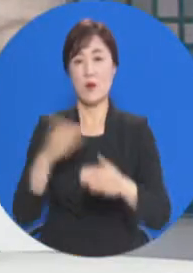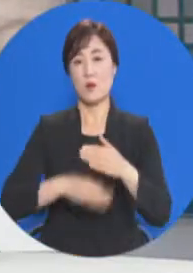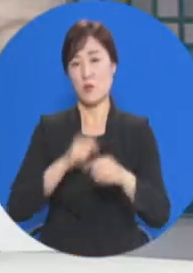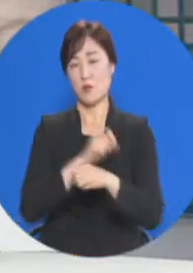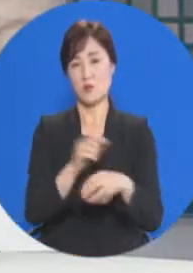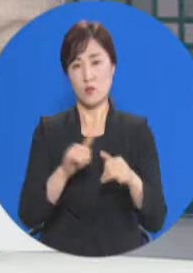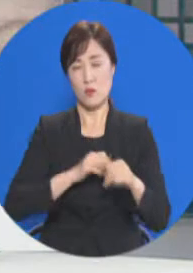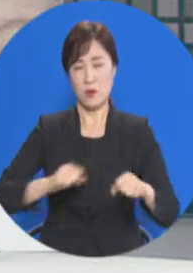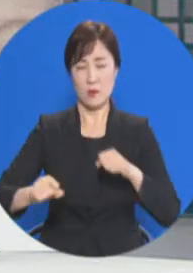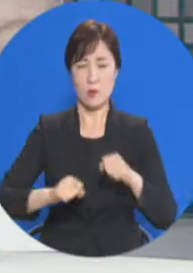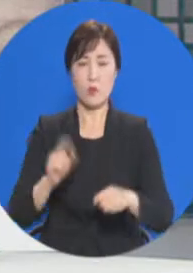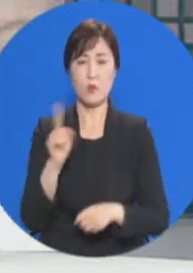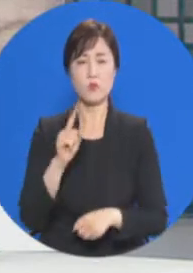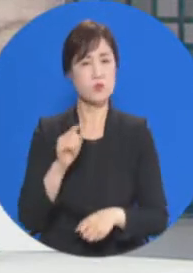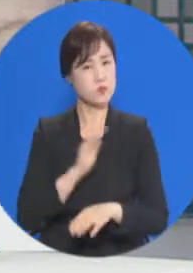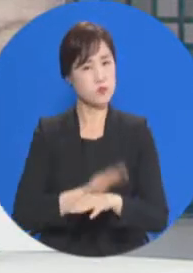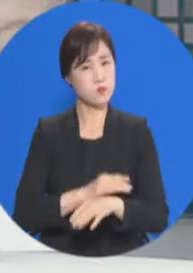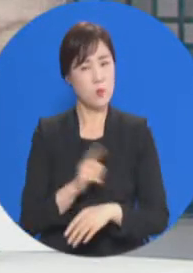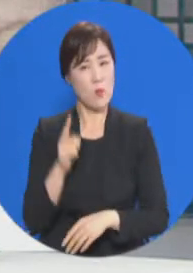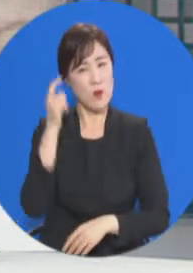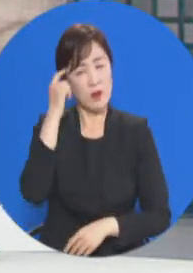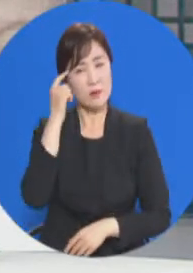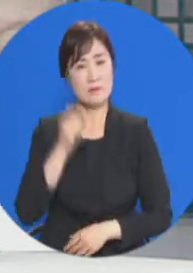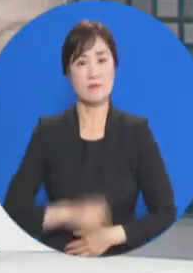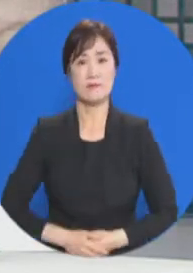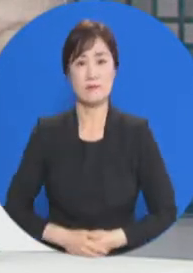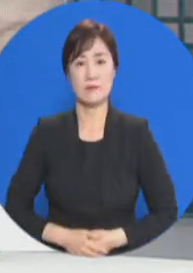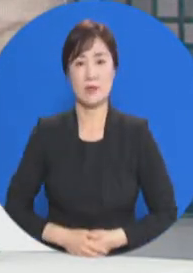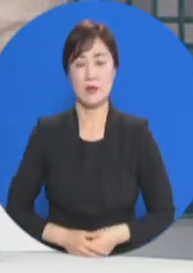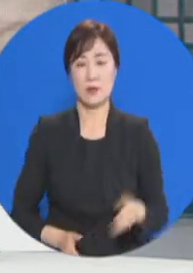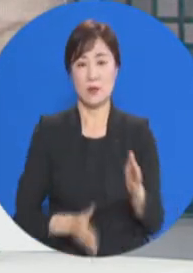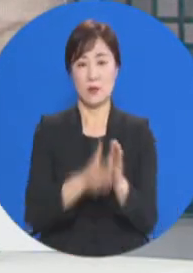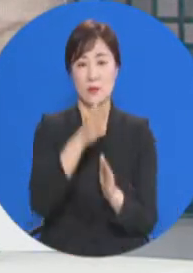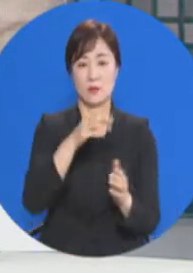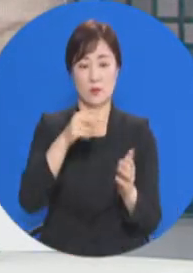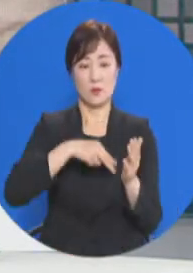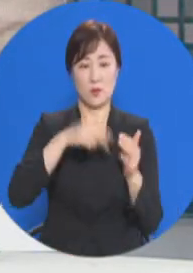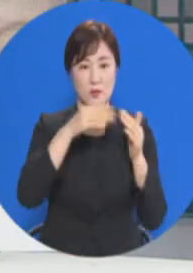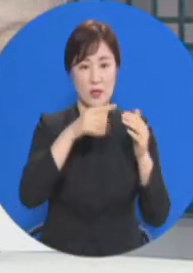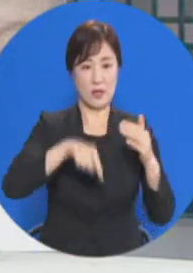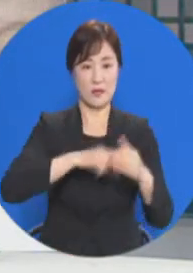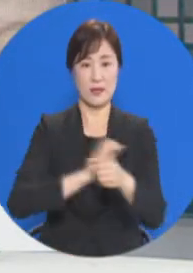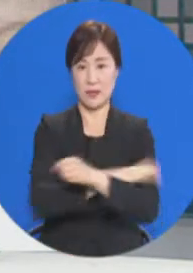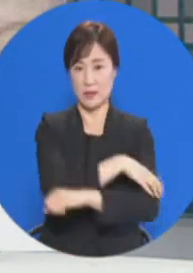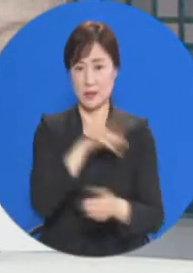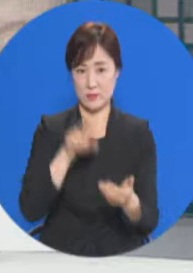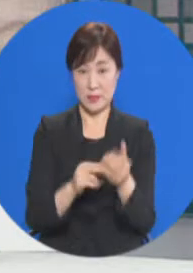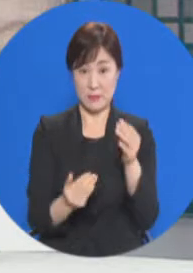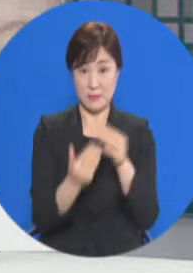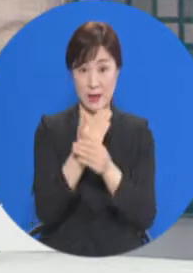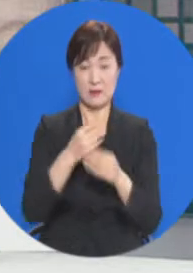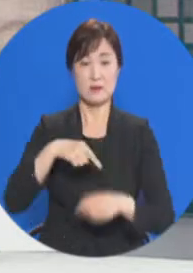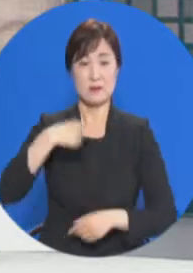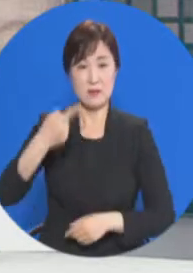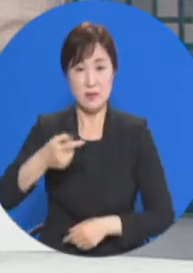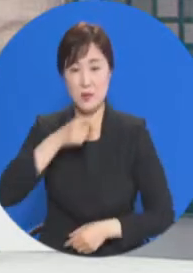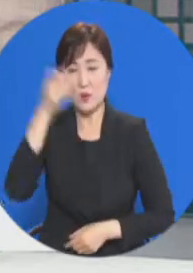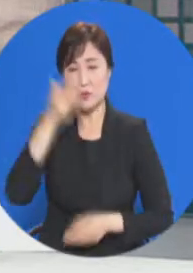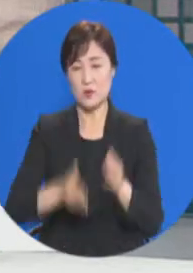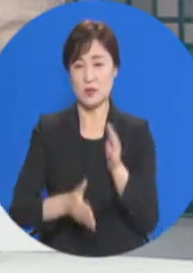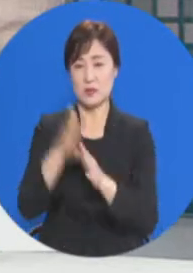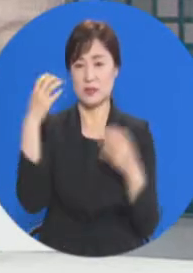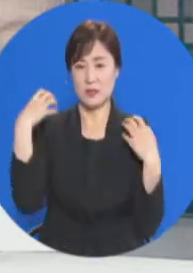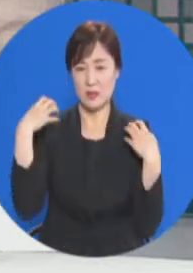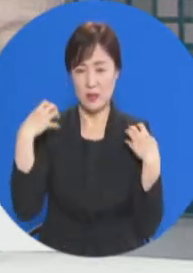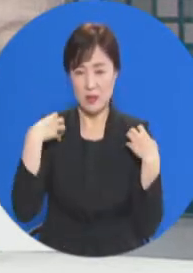왜 이러는지 모르겠습니다. 시립도서관 내 갑질로 홍역을 치렀던 여수시청에서 이번에는 민원인에 대한